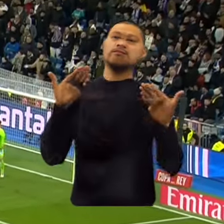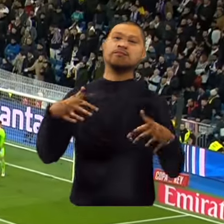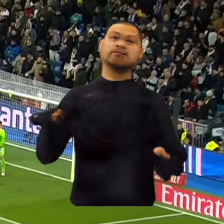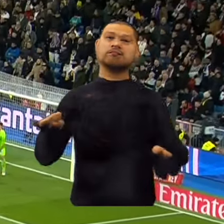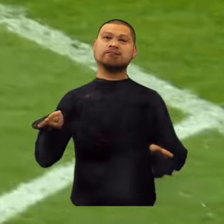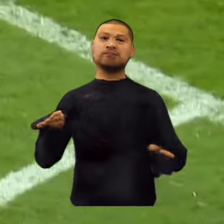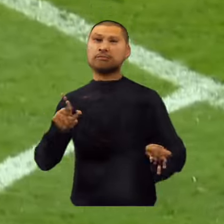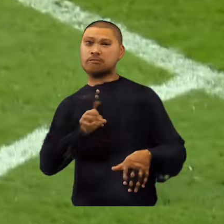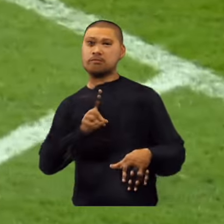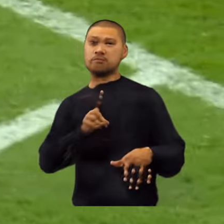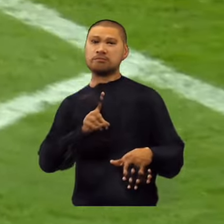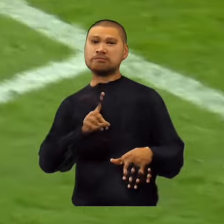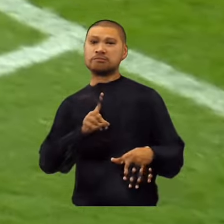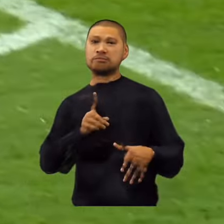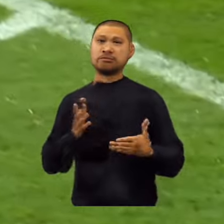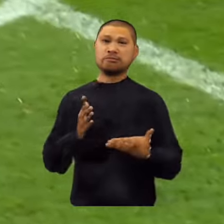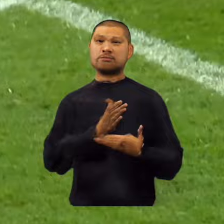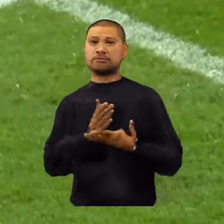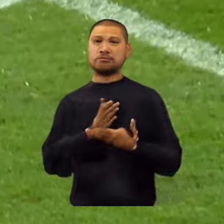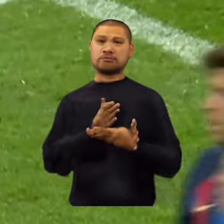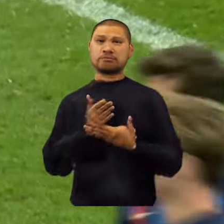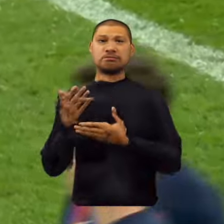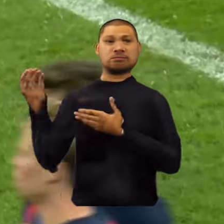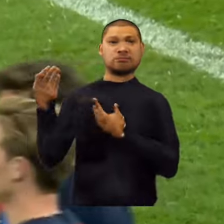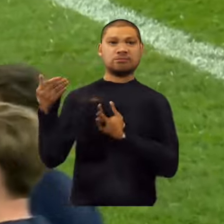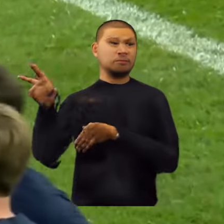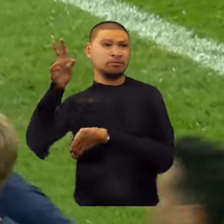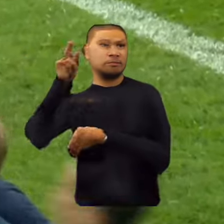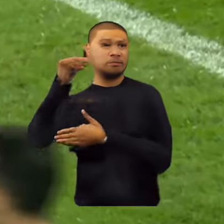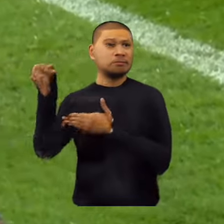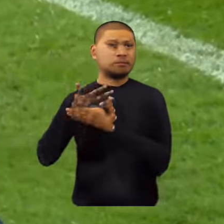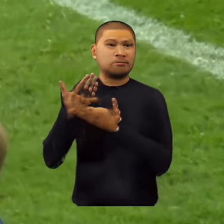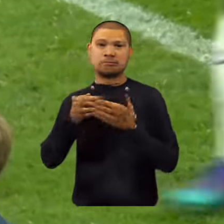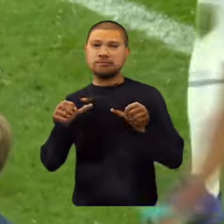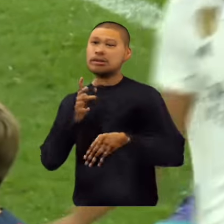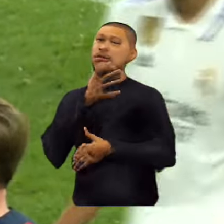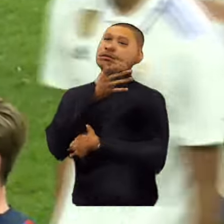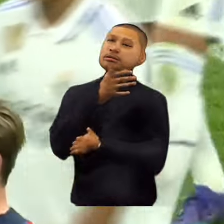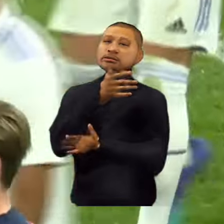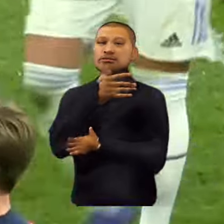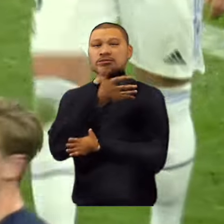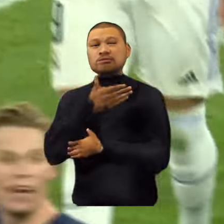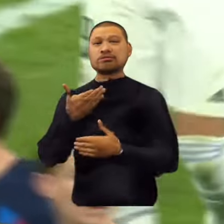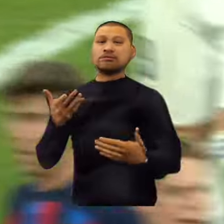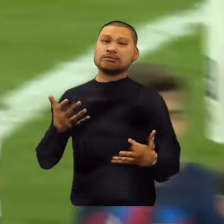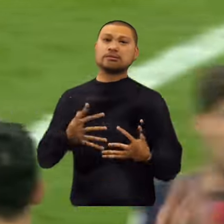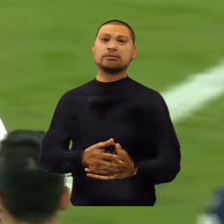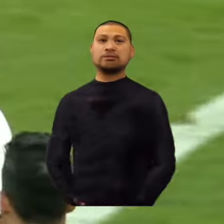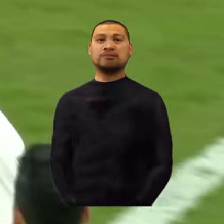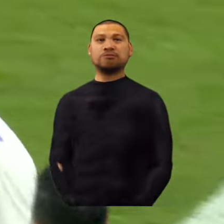fini. Non. Non. On va écouter. Oh, c'est pas on va possible. écouter. C'est pas possible.